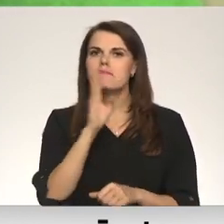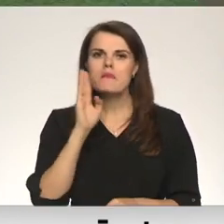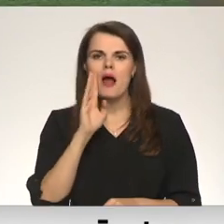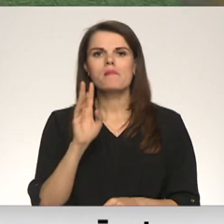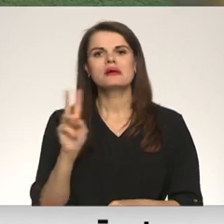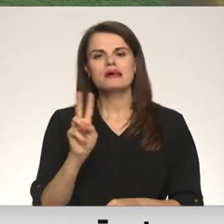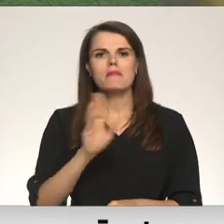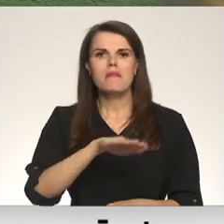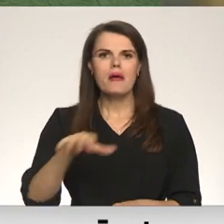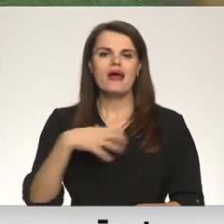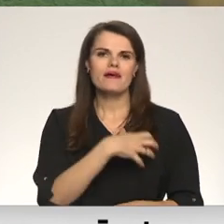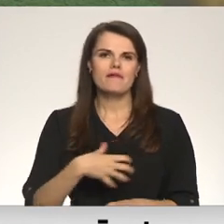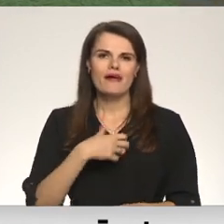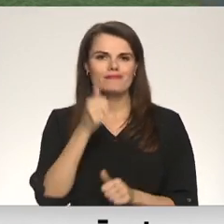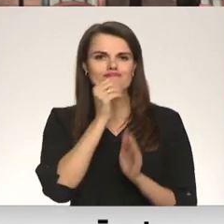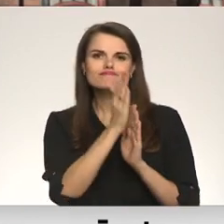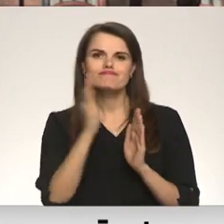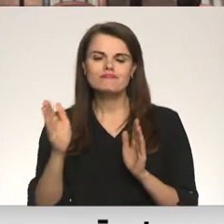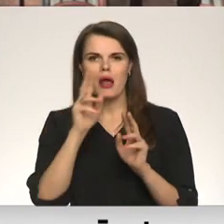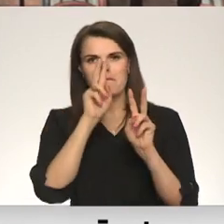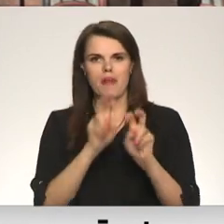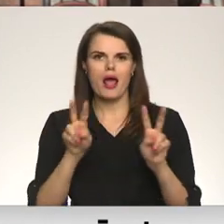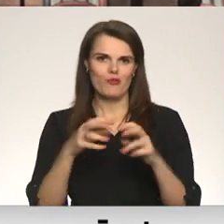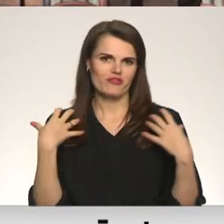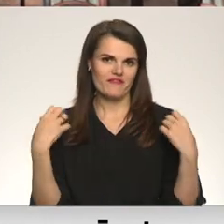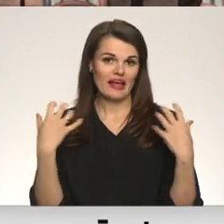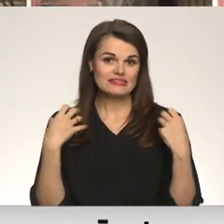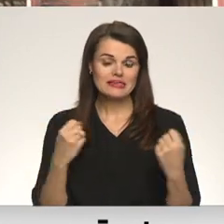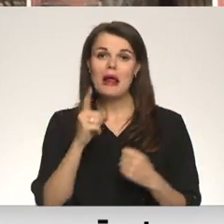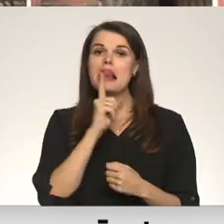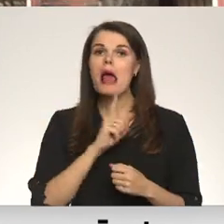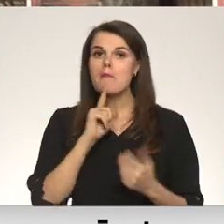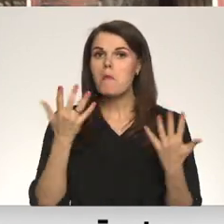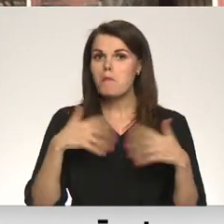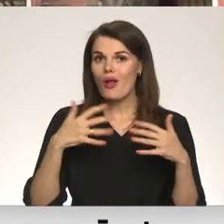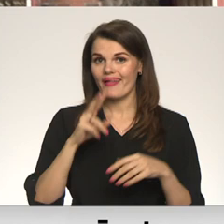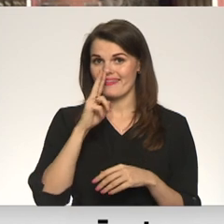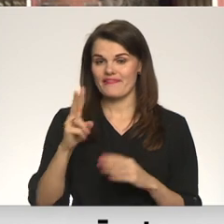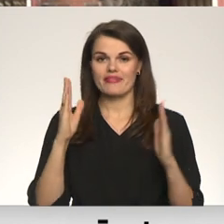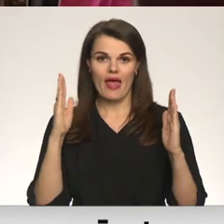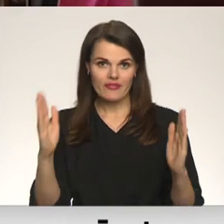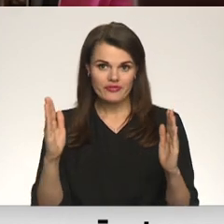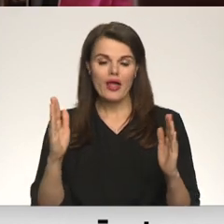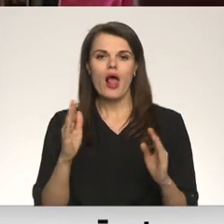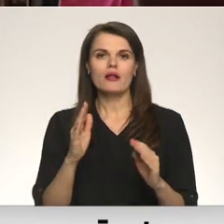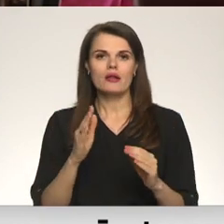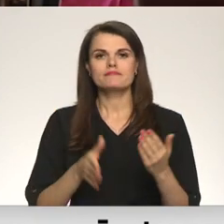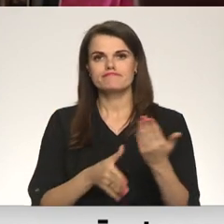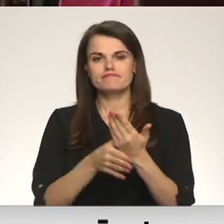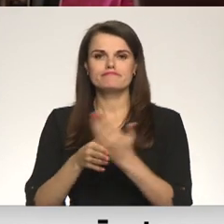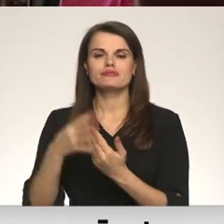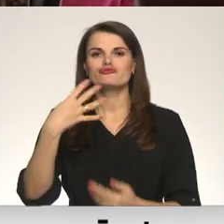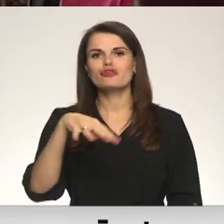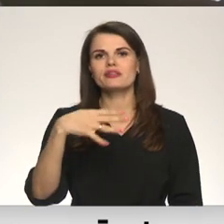nepieciešama vispārējā medicīniskā apskate. Jau Liepājas poliklīnikā pēdējās divās nedēļās apkalpoti turpat 40 pacienti